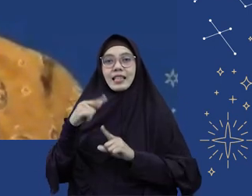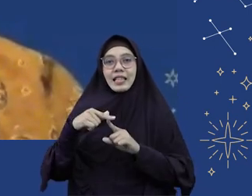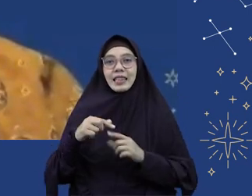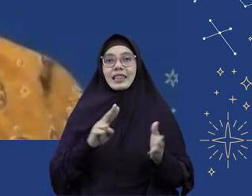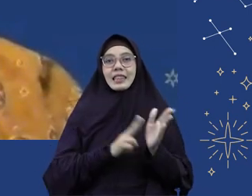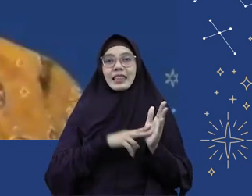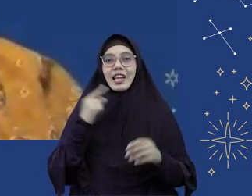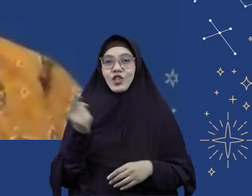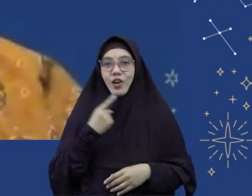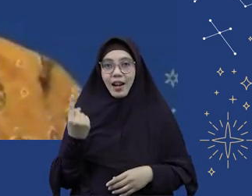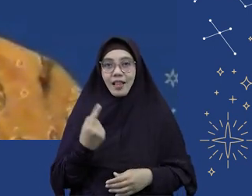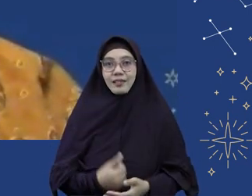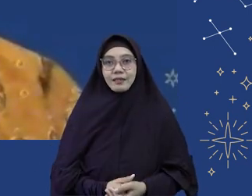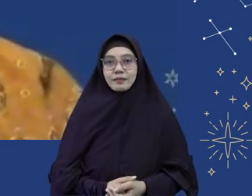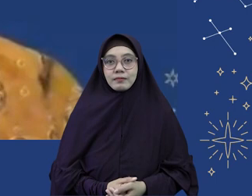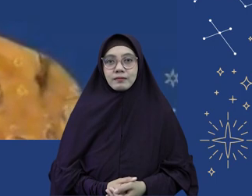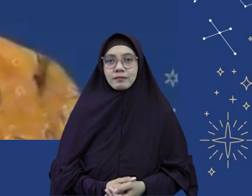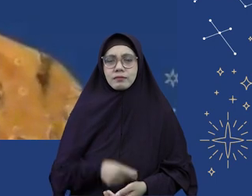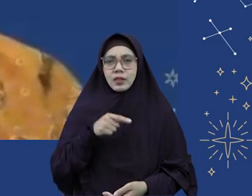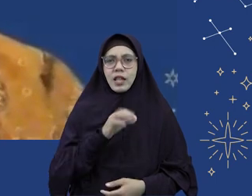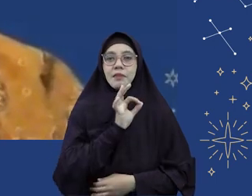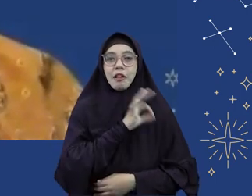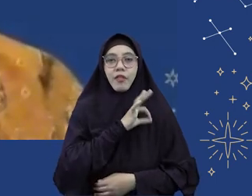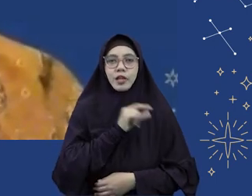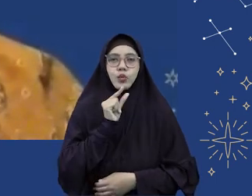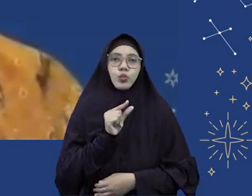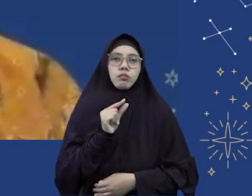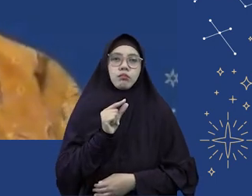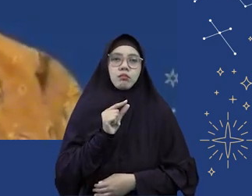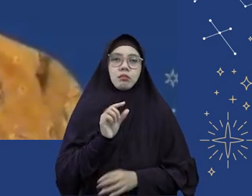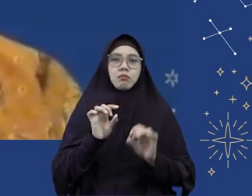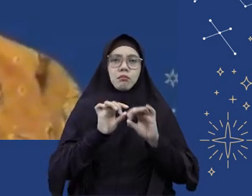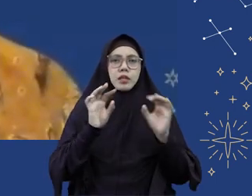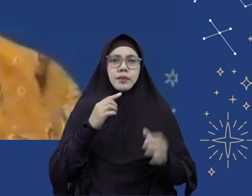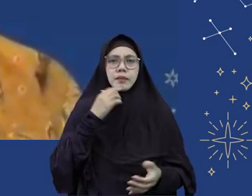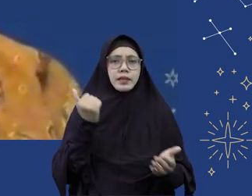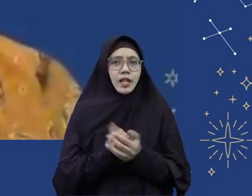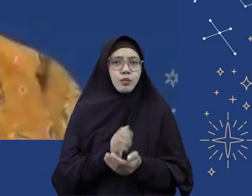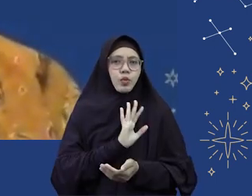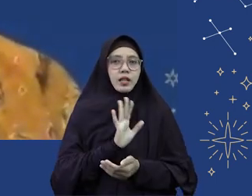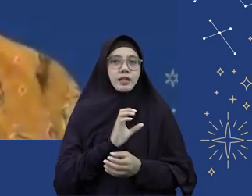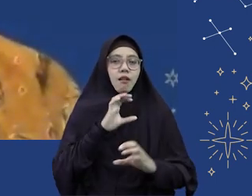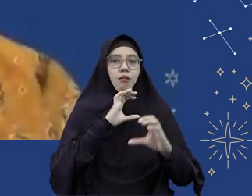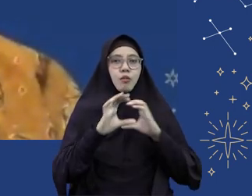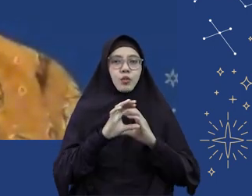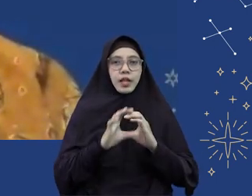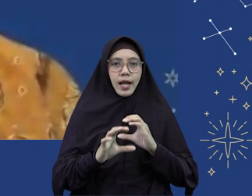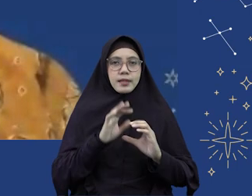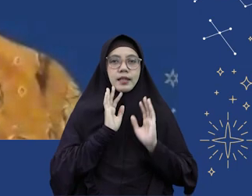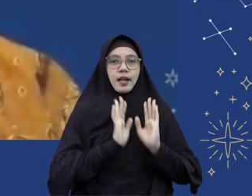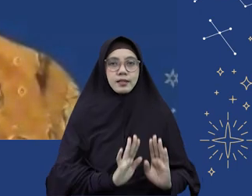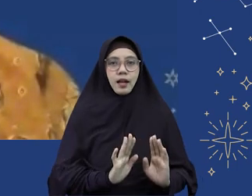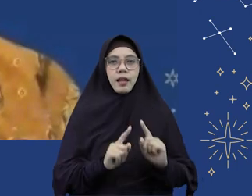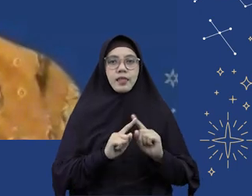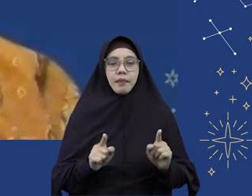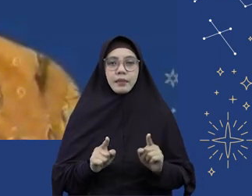pada ujungnya satelit ini juga akan dimanfaatkan untuk berbagai kepentingan tidak hanya untuk kepentingan telekomunikasi